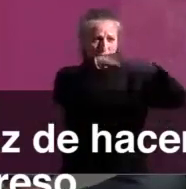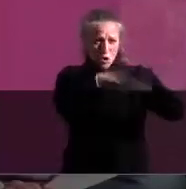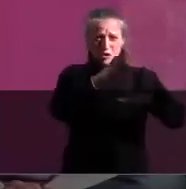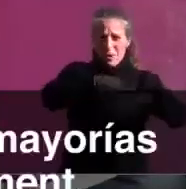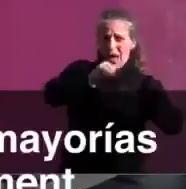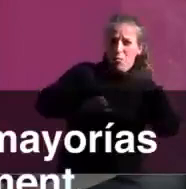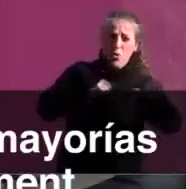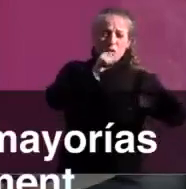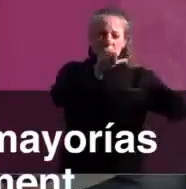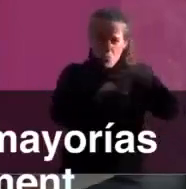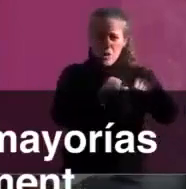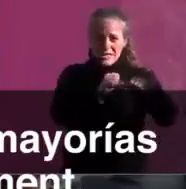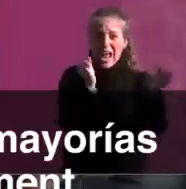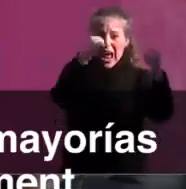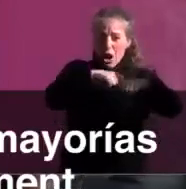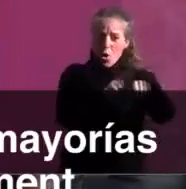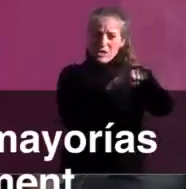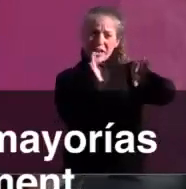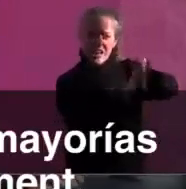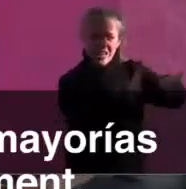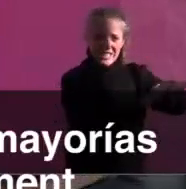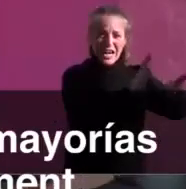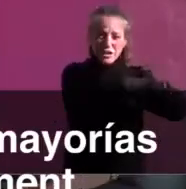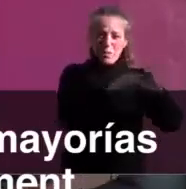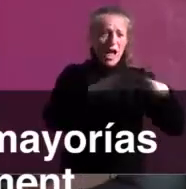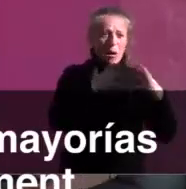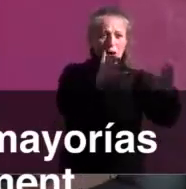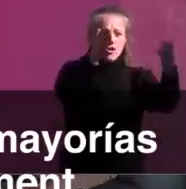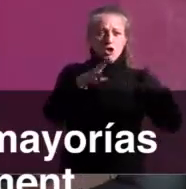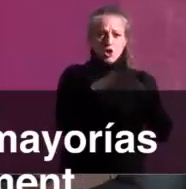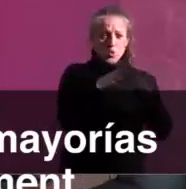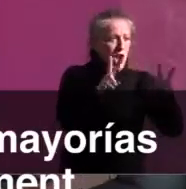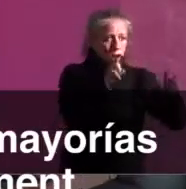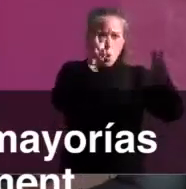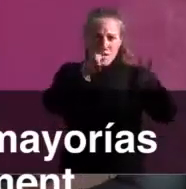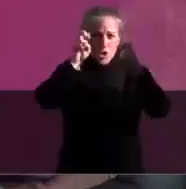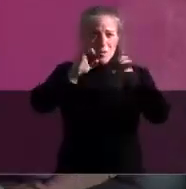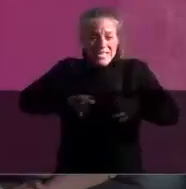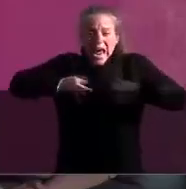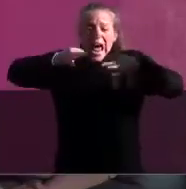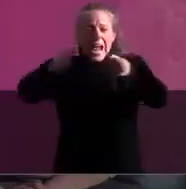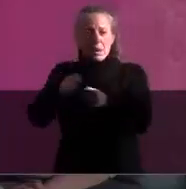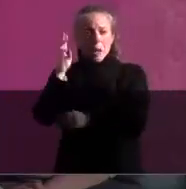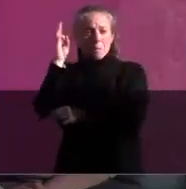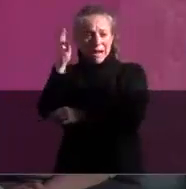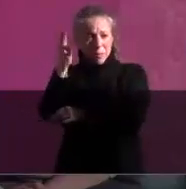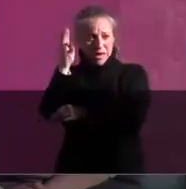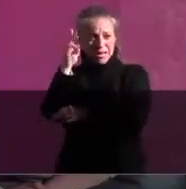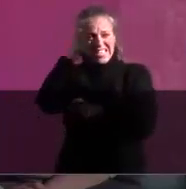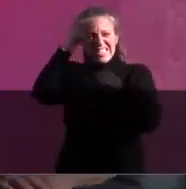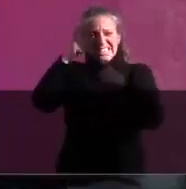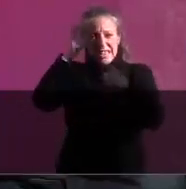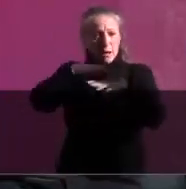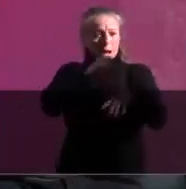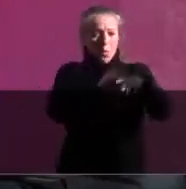de progrés, acords d'esquerres que generin noves majories socials que també arribin al Parlament i que acabin d'una vegada per totes amb la política de